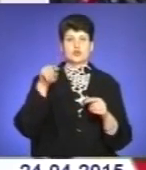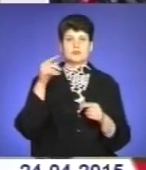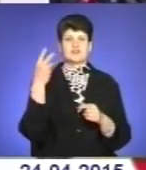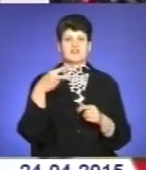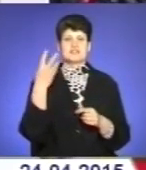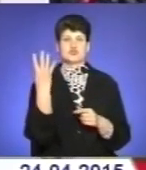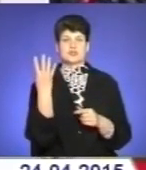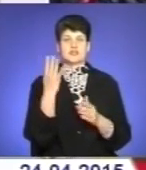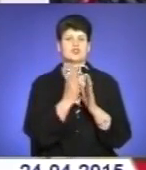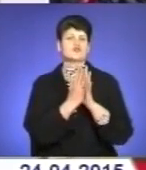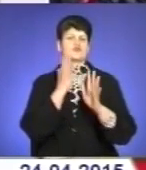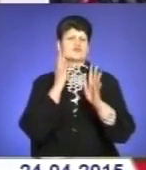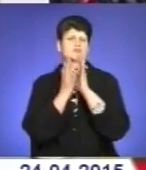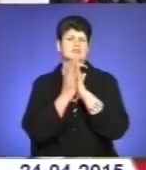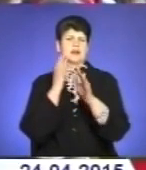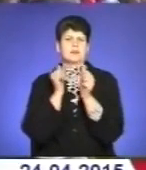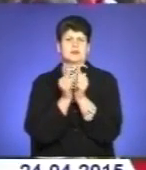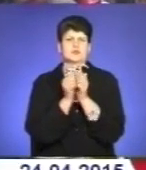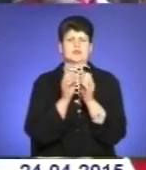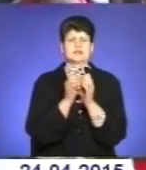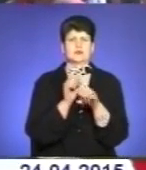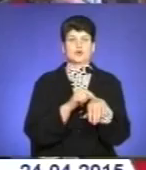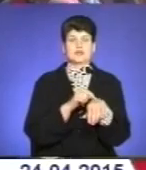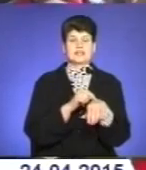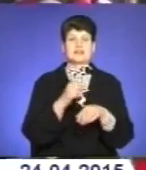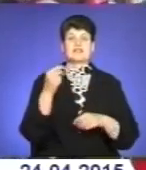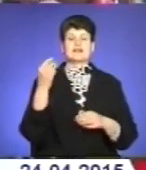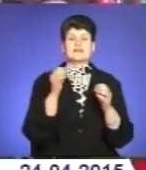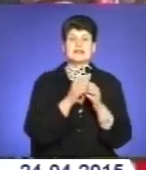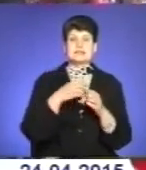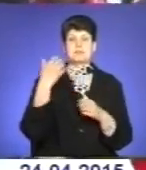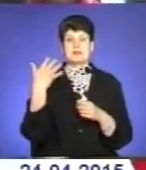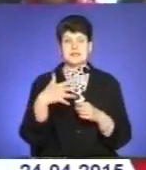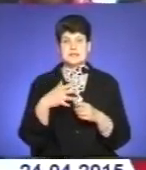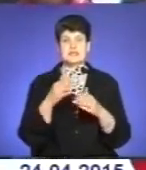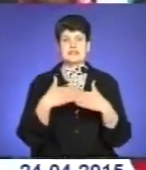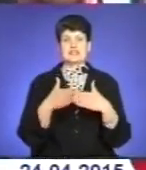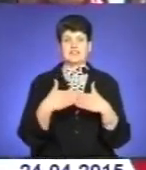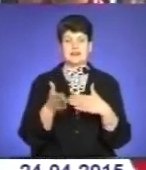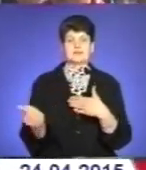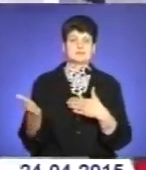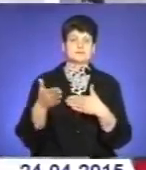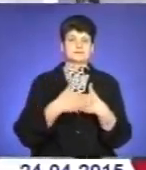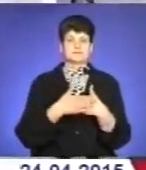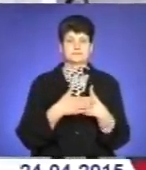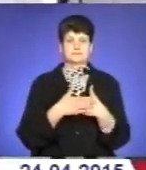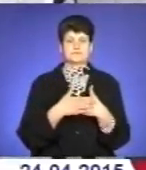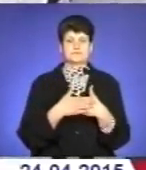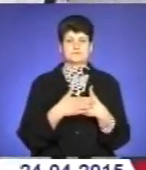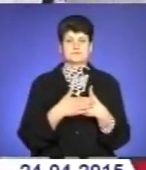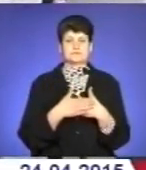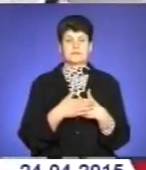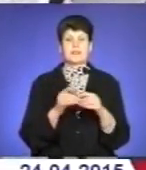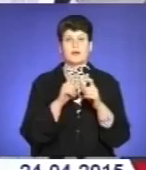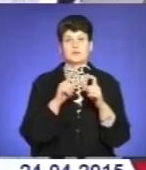черга вишукувалась ще перед 10-ю, адже о 10:50 двері пункту тестування зачиняються. Ну, тестування готовий,